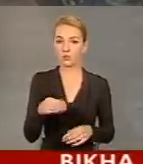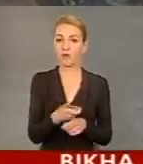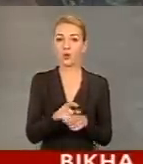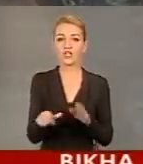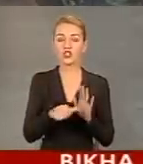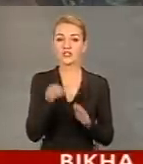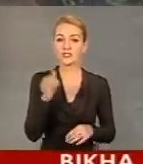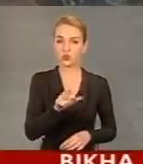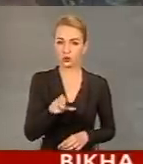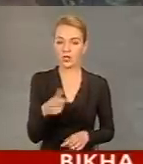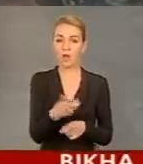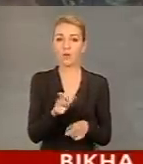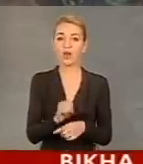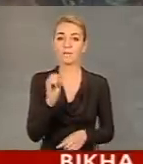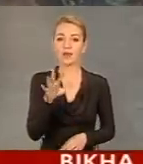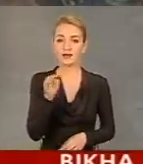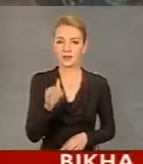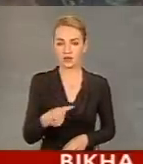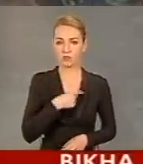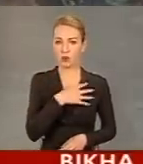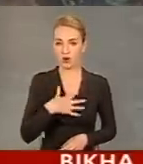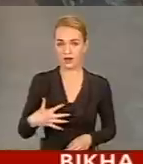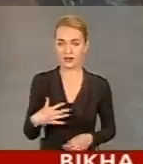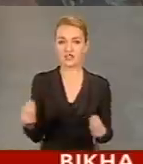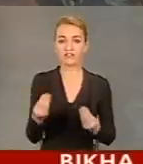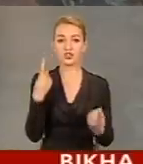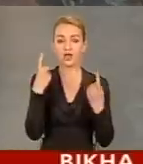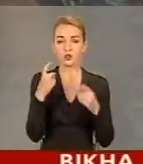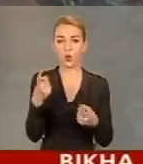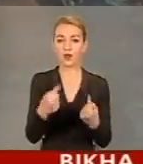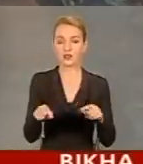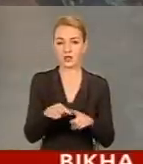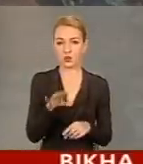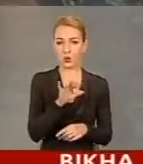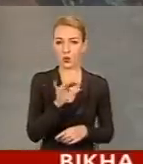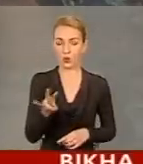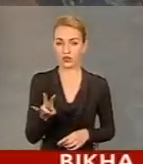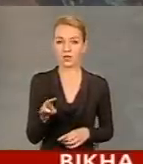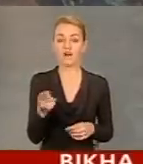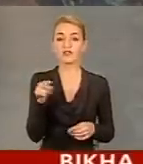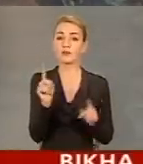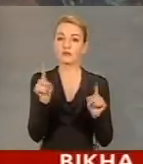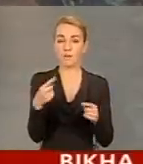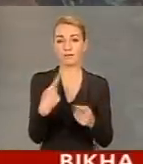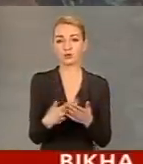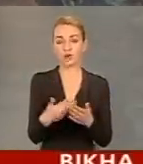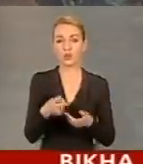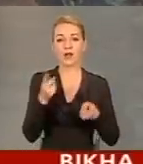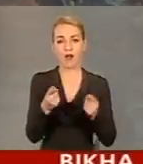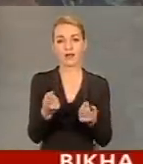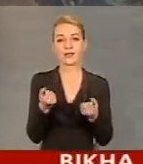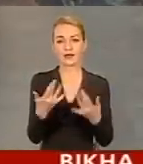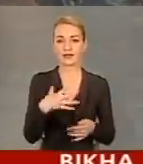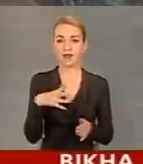тисяч людей, понад 15 тисяч зазнало поранень. Це свіжі дані Організації Об'єднаних Націй. Утім, там припускають, реальна